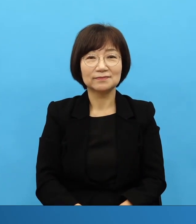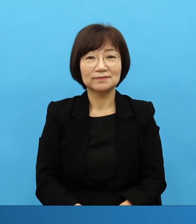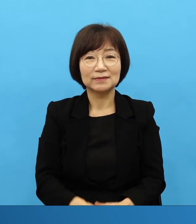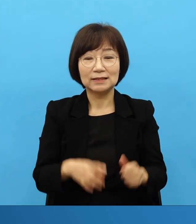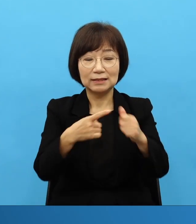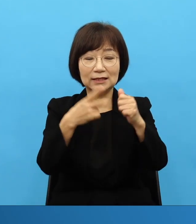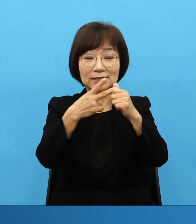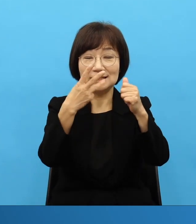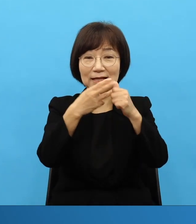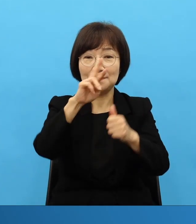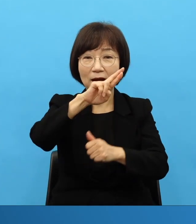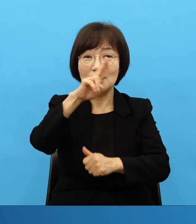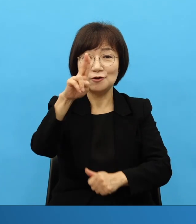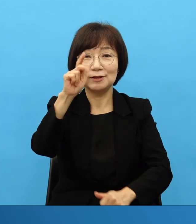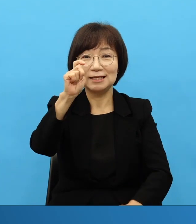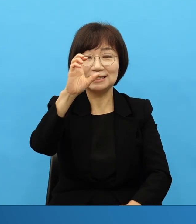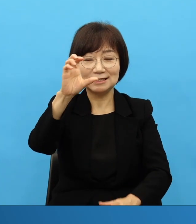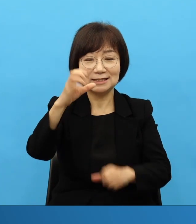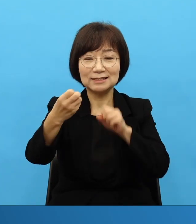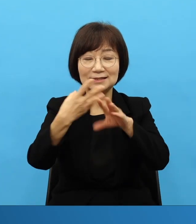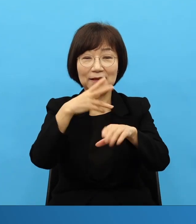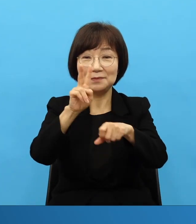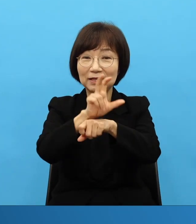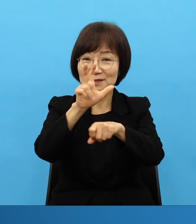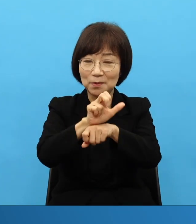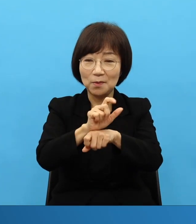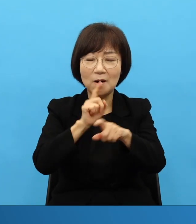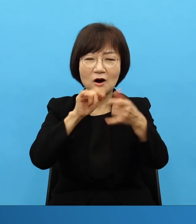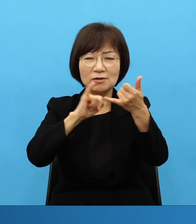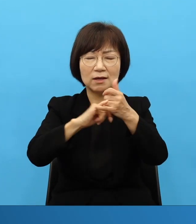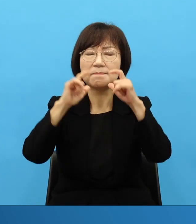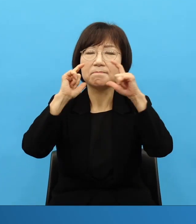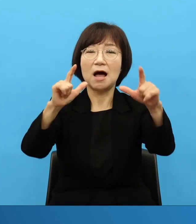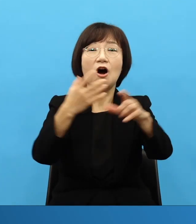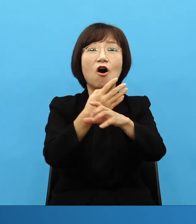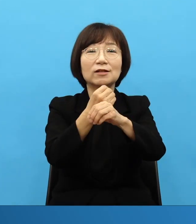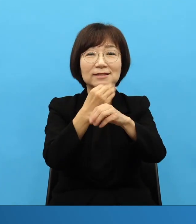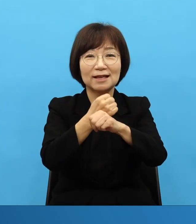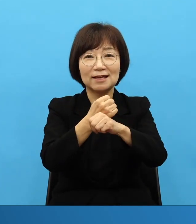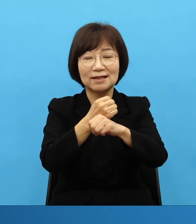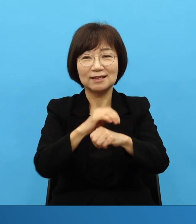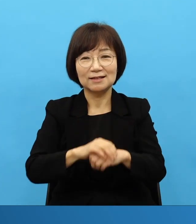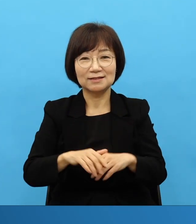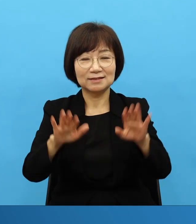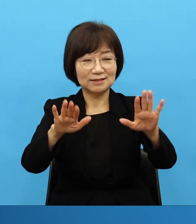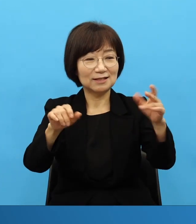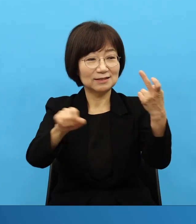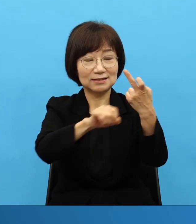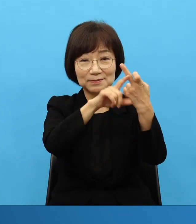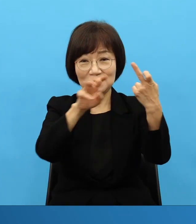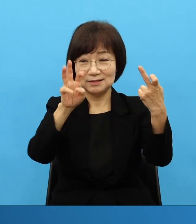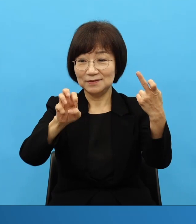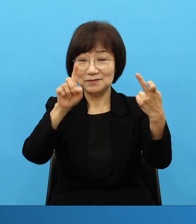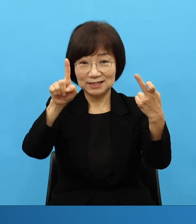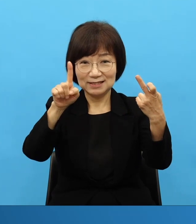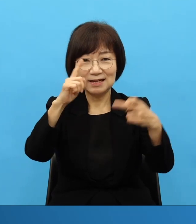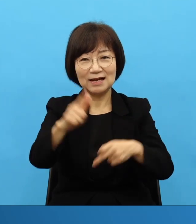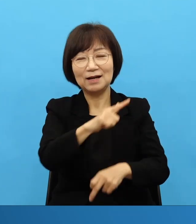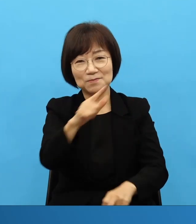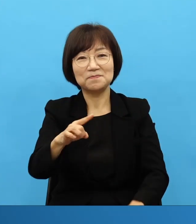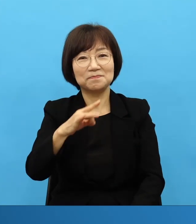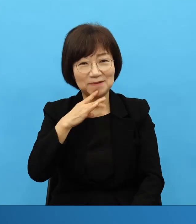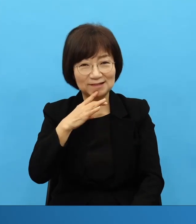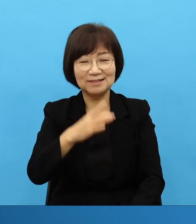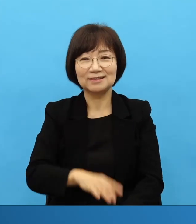제123 RUTC 응답 25의 언약이 구체적으로 선포되는 원단 기도회는 오는 12월 31일 하루 동안